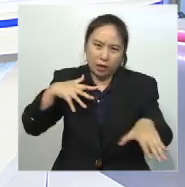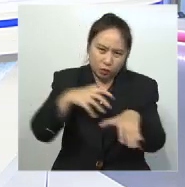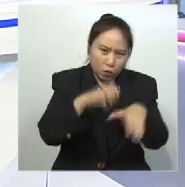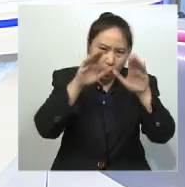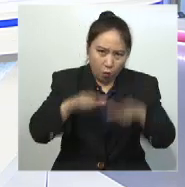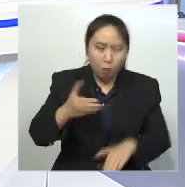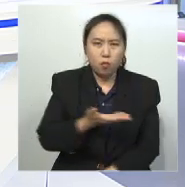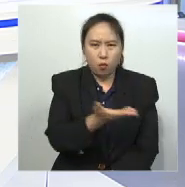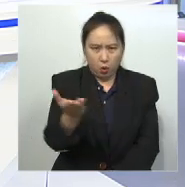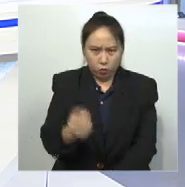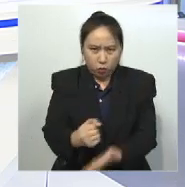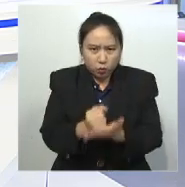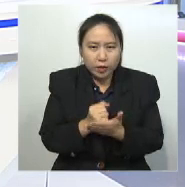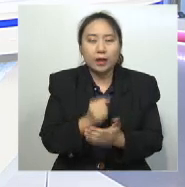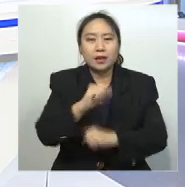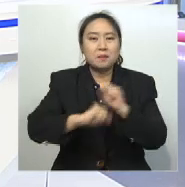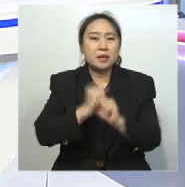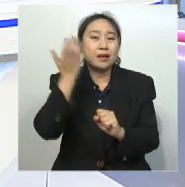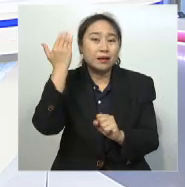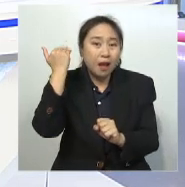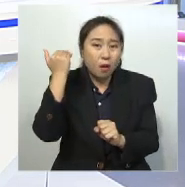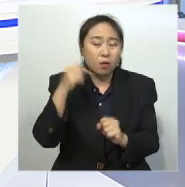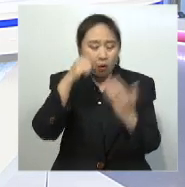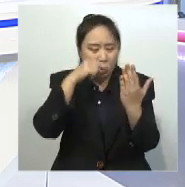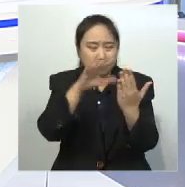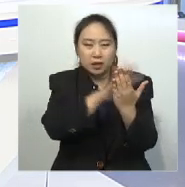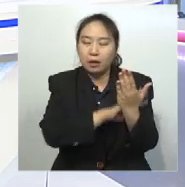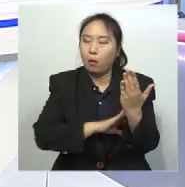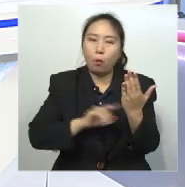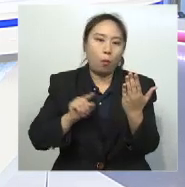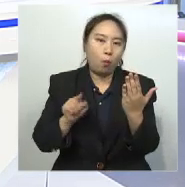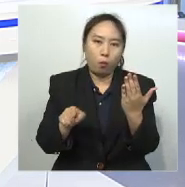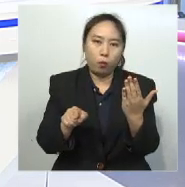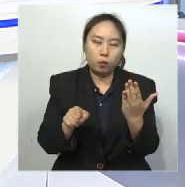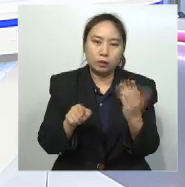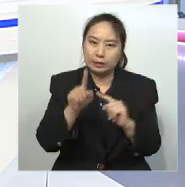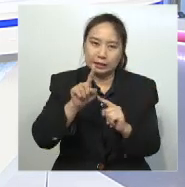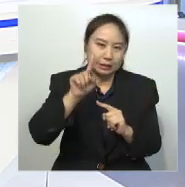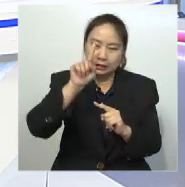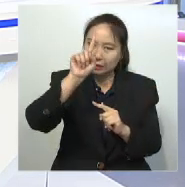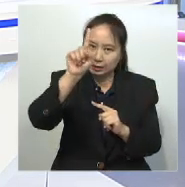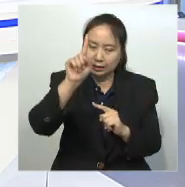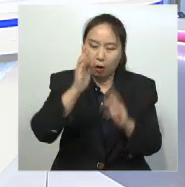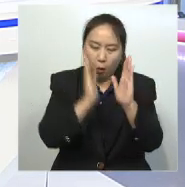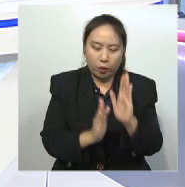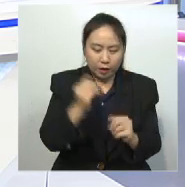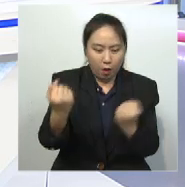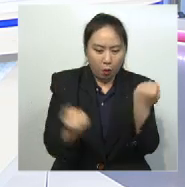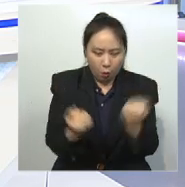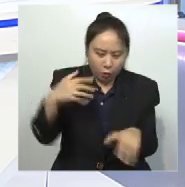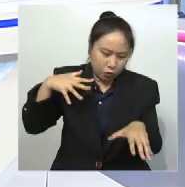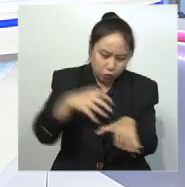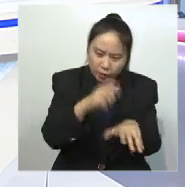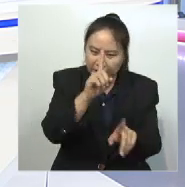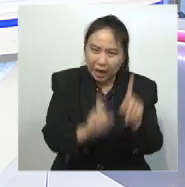ราต้องช่วยกันลดสถิติเพราะว่าอย่างปีที่แล้วเนี่ยบ้านเราก็ติดอันดับหนึ่งเลยนะคะสำหรับผู้ที่มีผู้ที่เสียชีวิตบนท้องถน